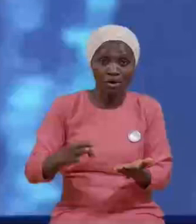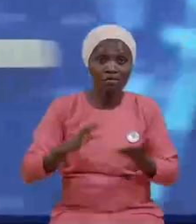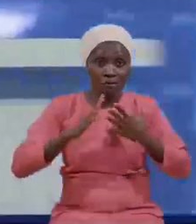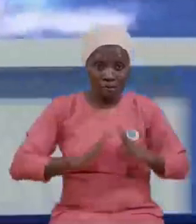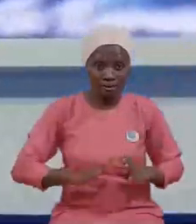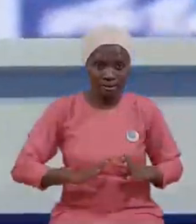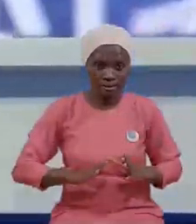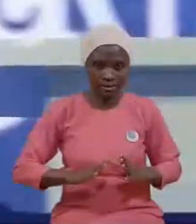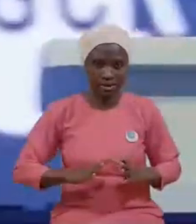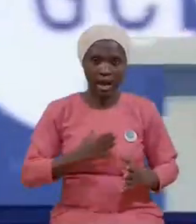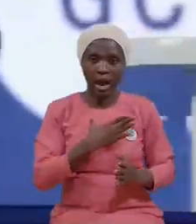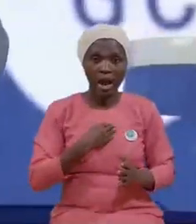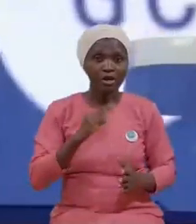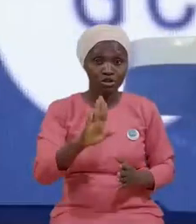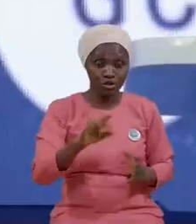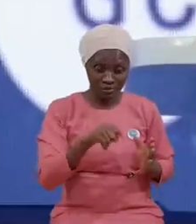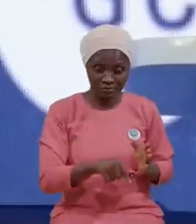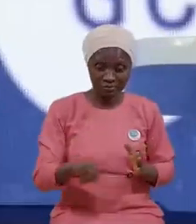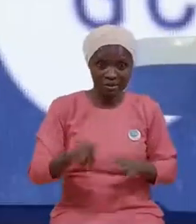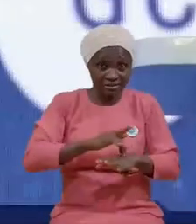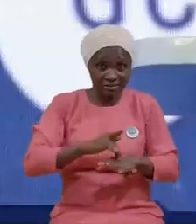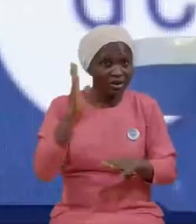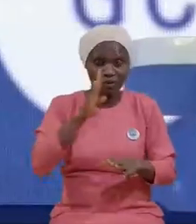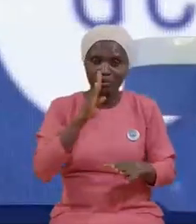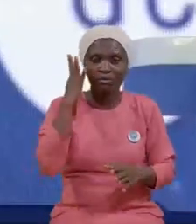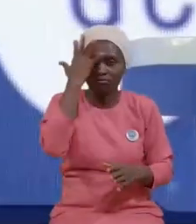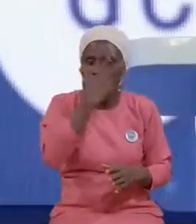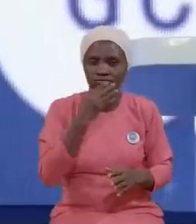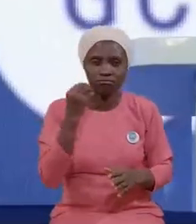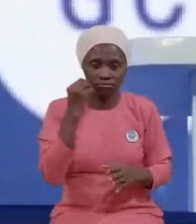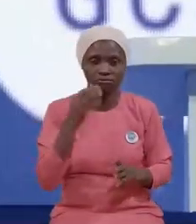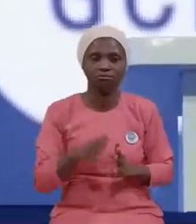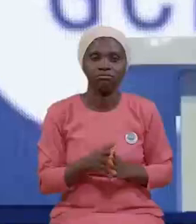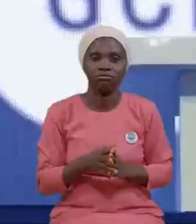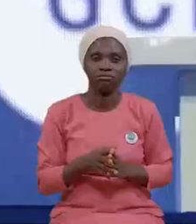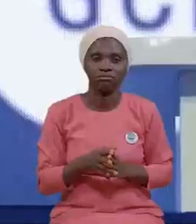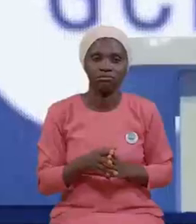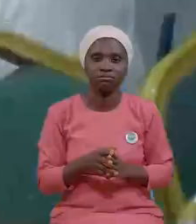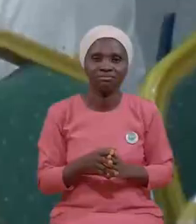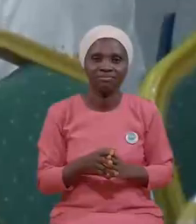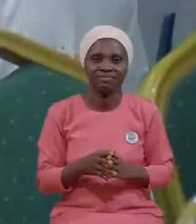Et tes pieds seront beaux. Dis Amen, non?